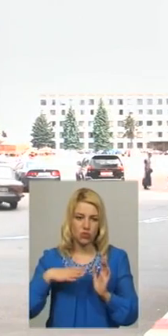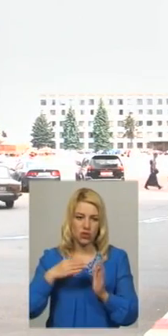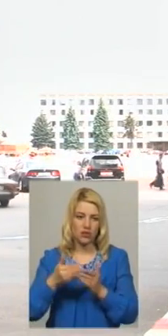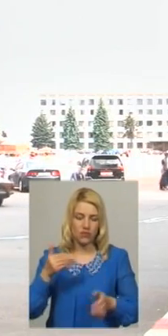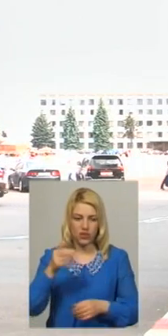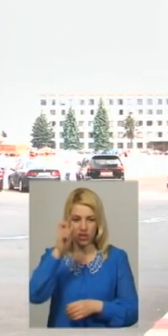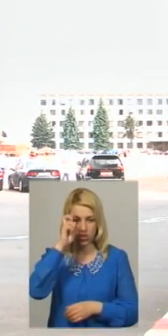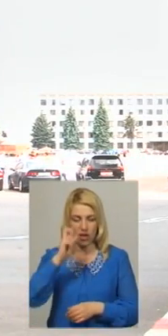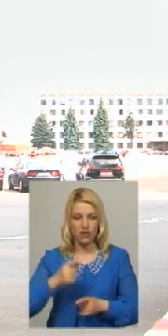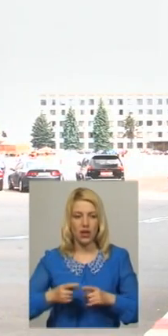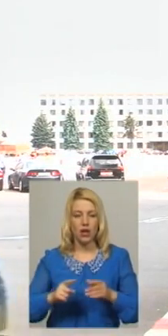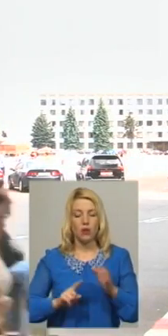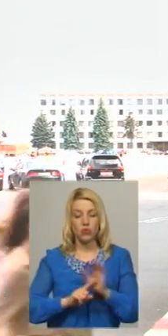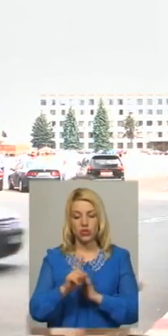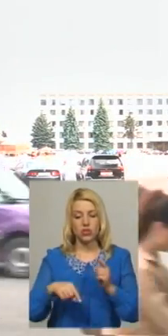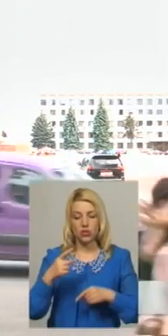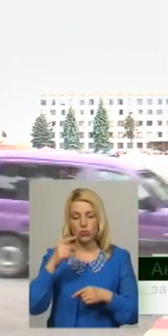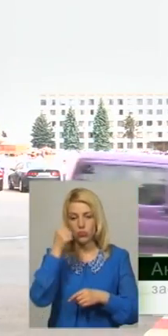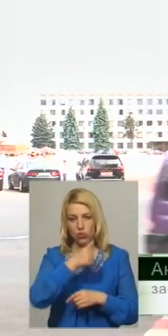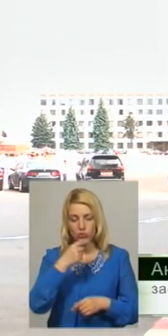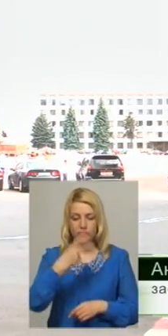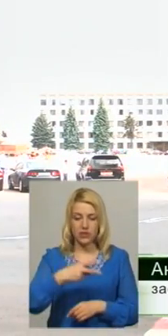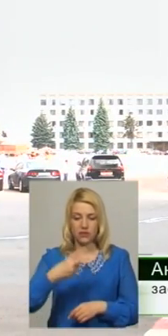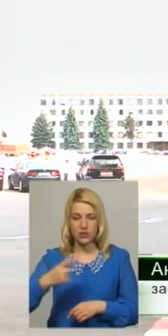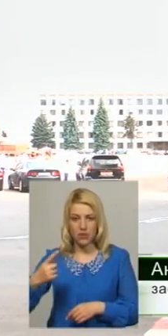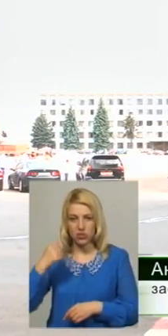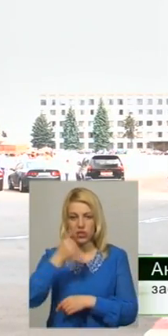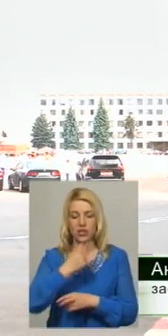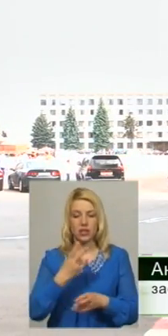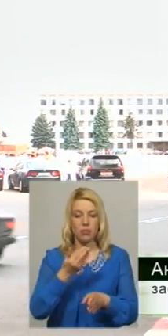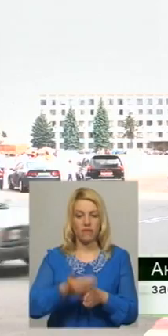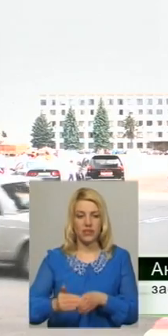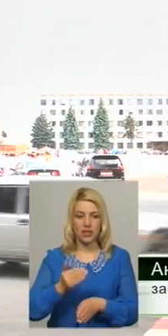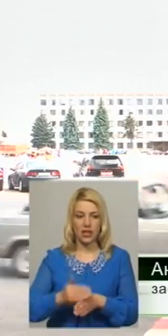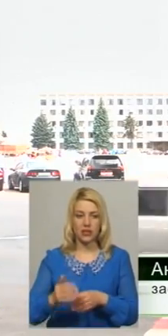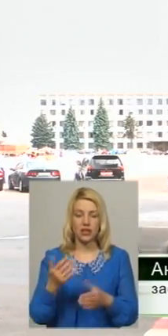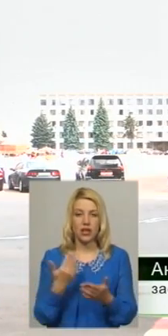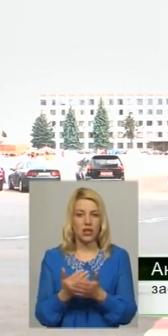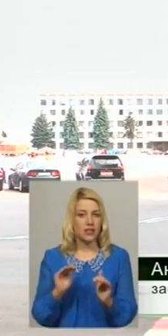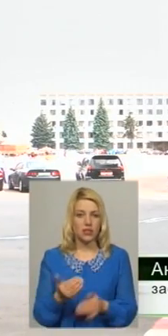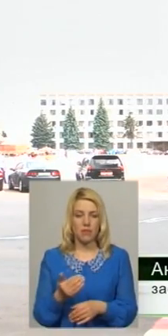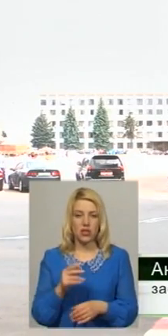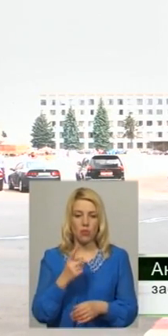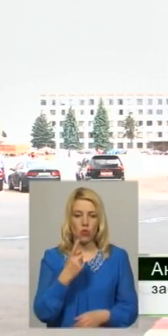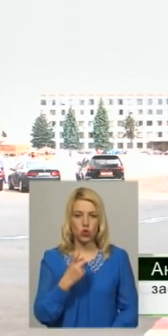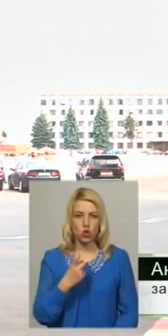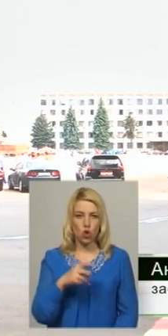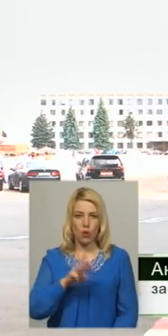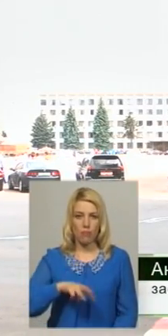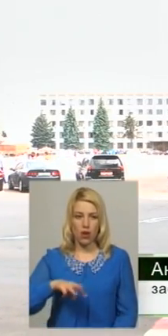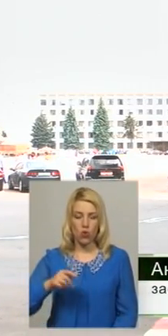Треба, починаючи з наступного року, 2020-2021 рік, виділяти щонайменше по 100 мільйонів